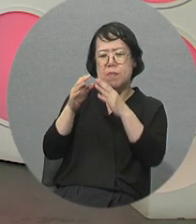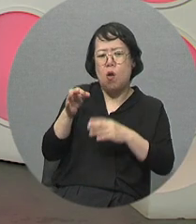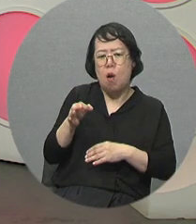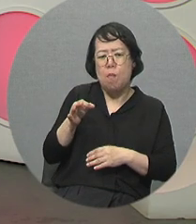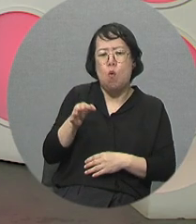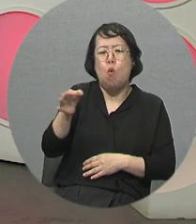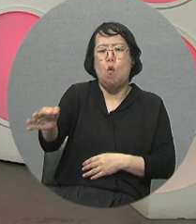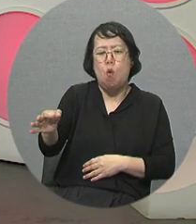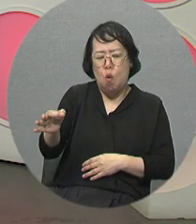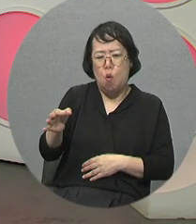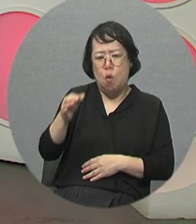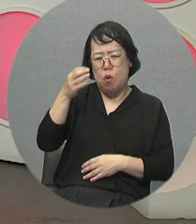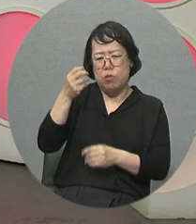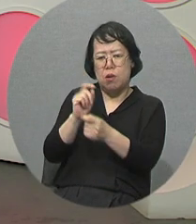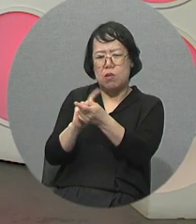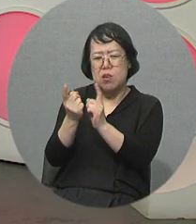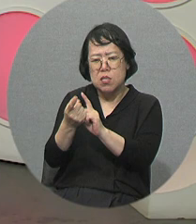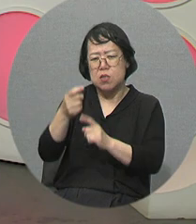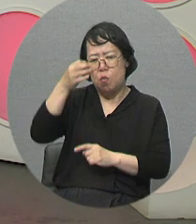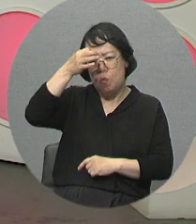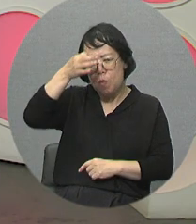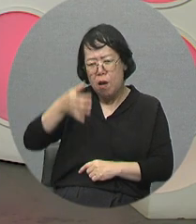정말 죄송합니다. 라고요.